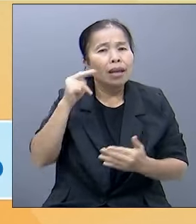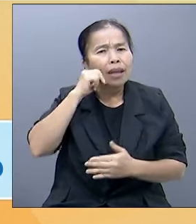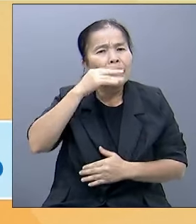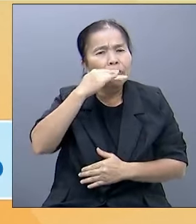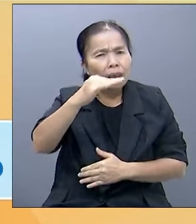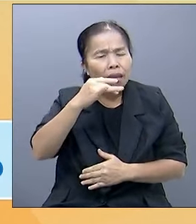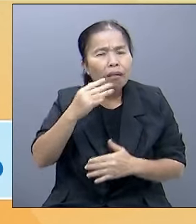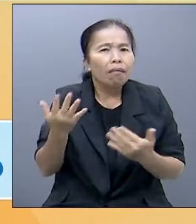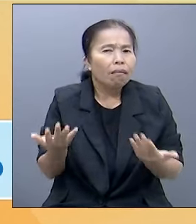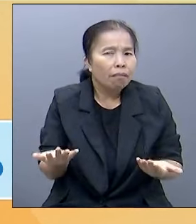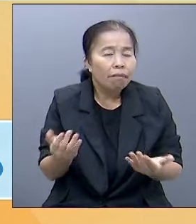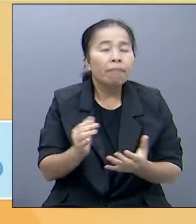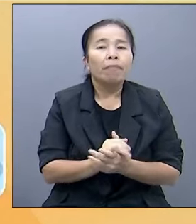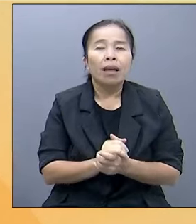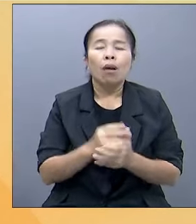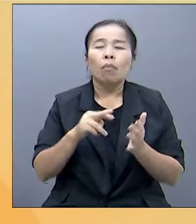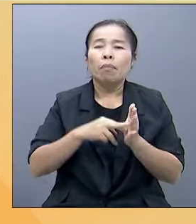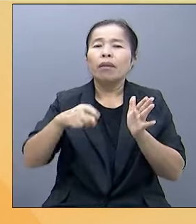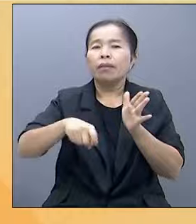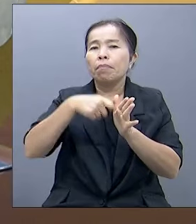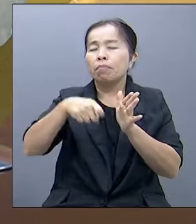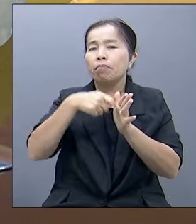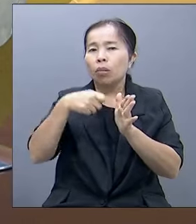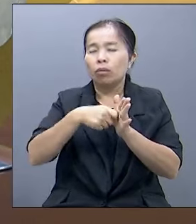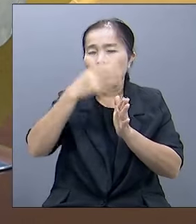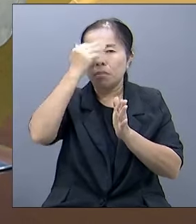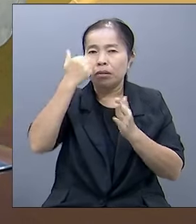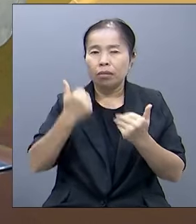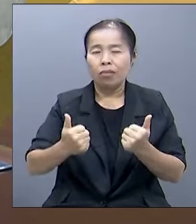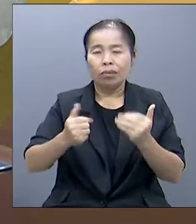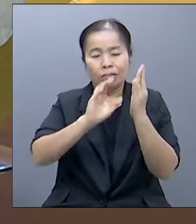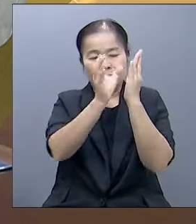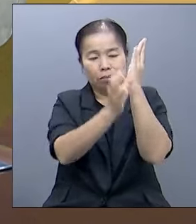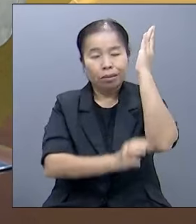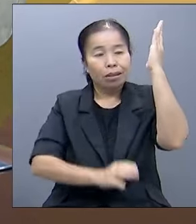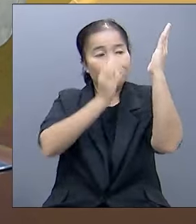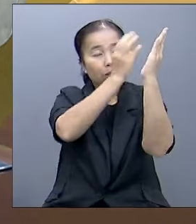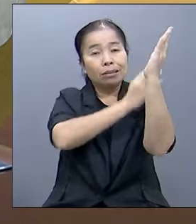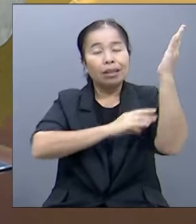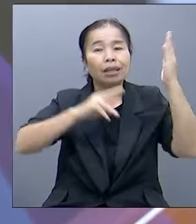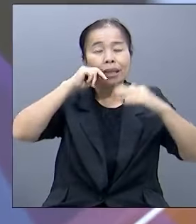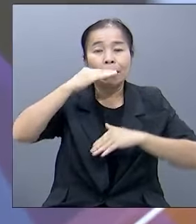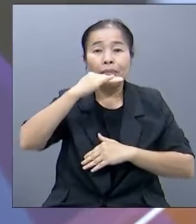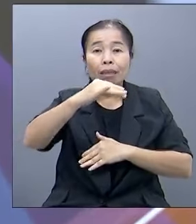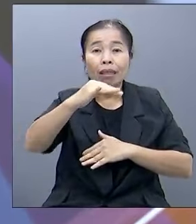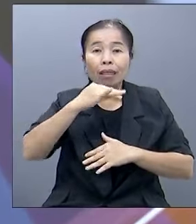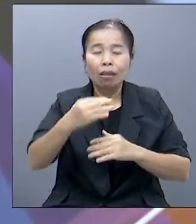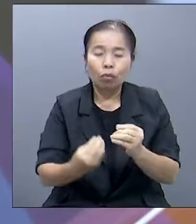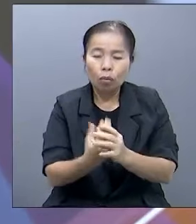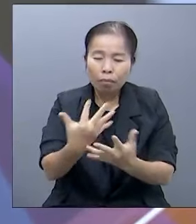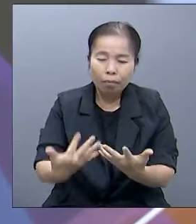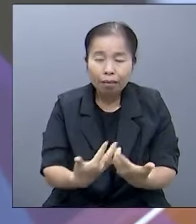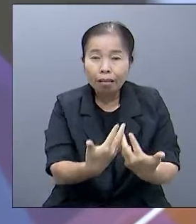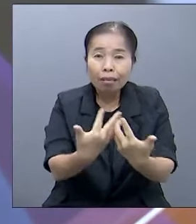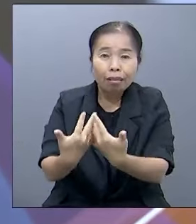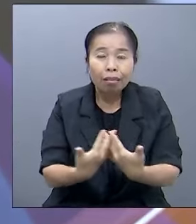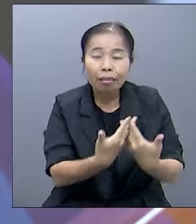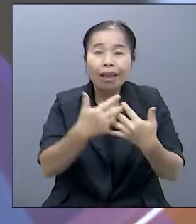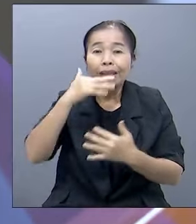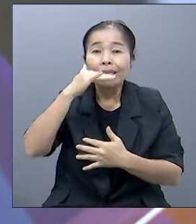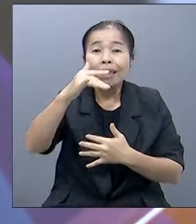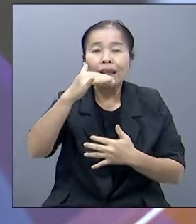ะคะนั่นก็เป็นผลทำให้ทรัพยากรทางทะเลสัตว์ต่างๆหรือแม้แต่สาหร่ายทะเลนะคะหญ้าทะเลเนี่ยก็มีผล